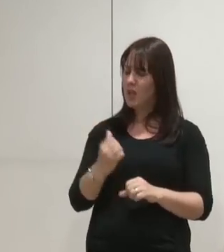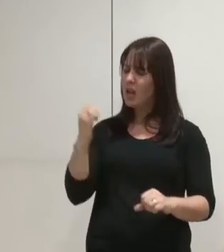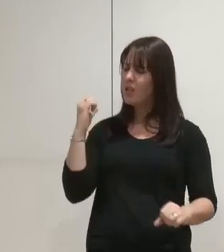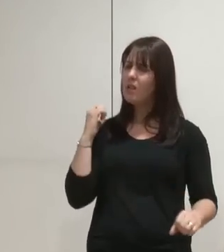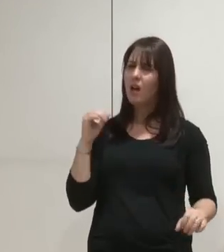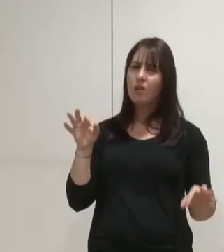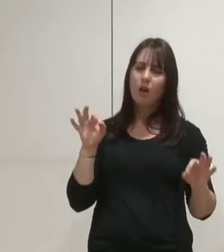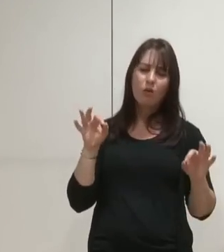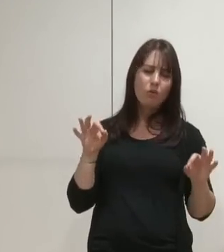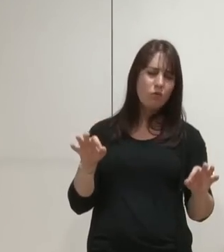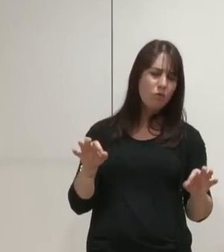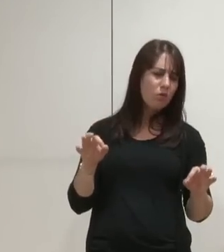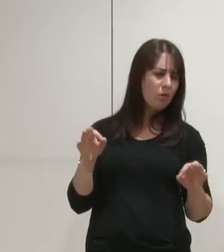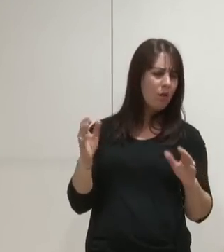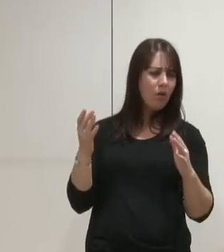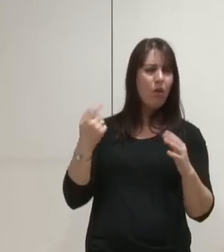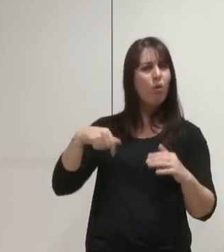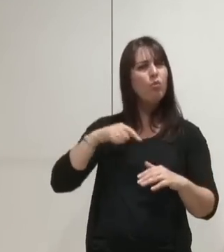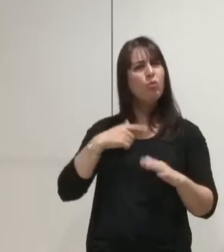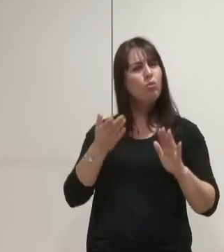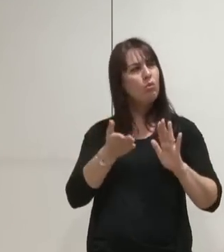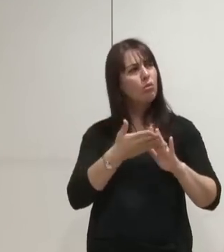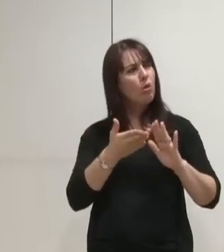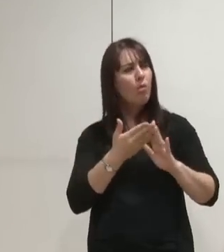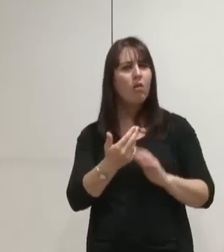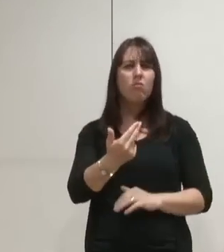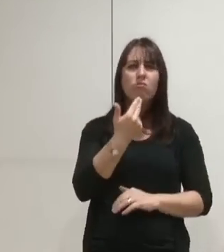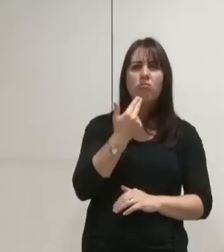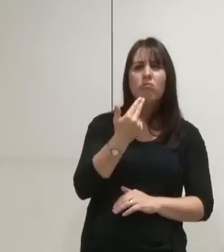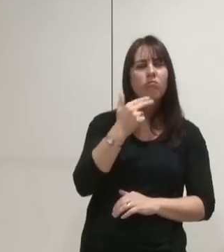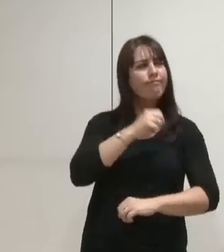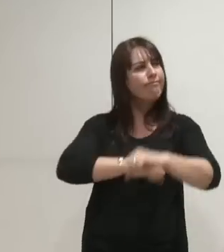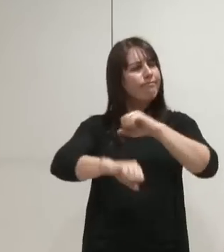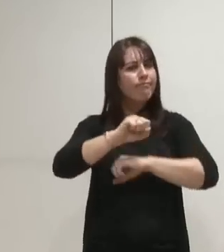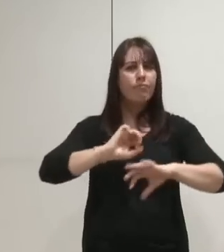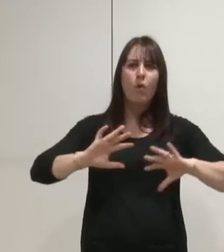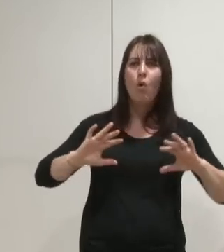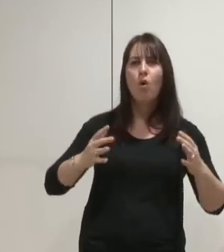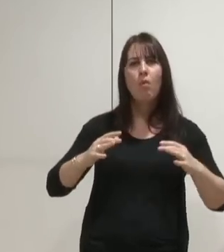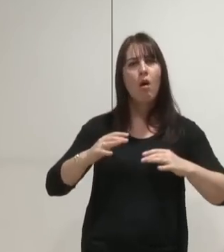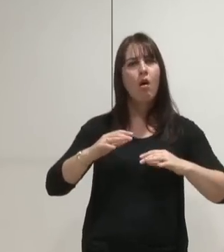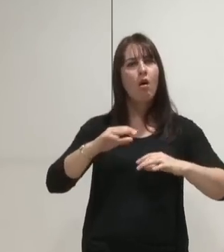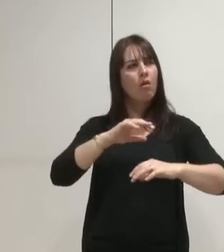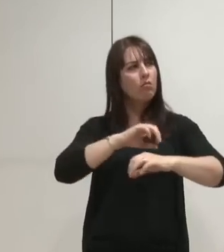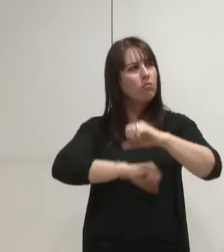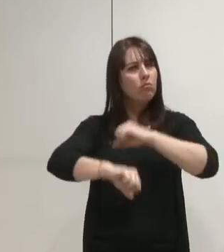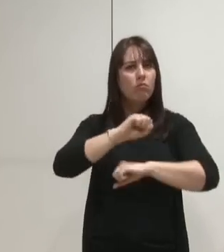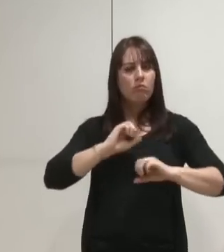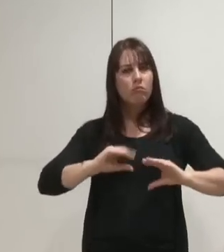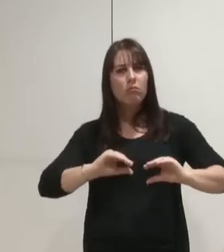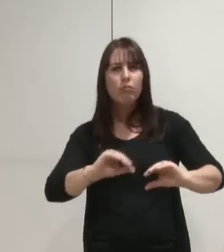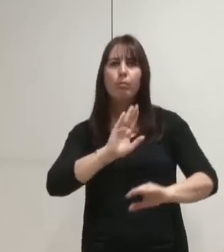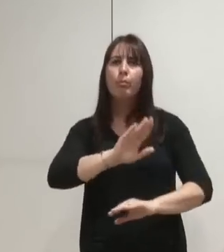une évaluation sur l'efficience l'efficacité des actions entreprises dans le cadre du du contrat de